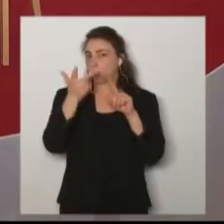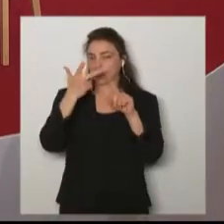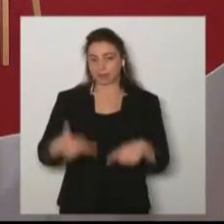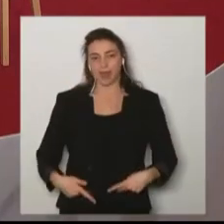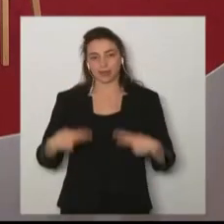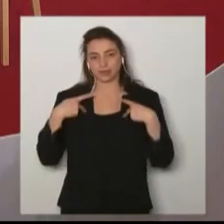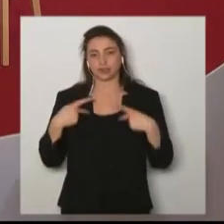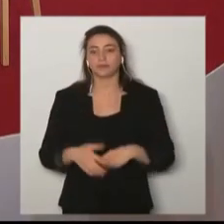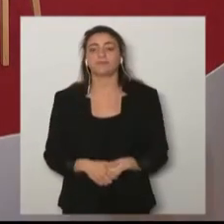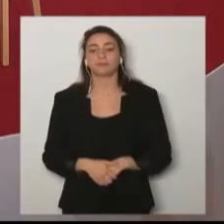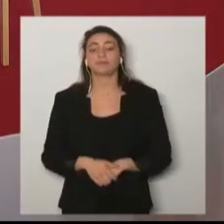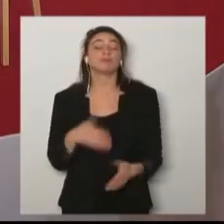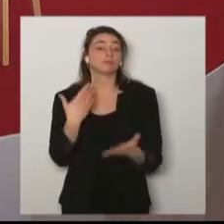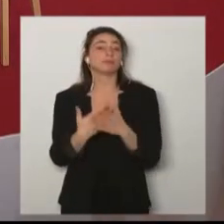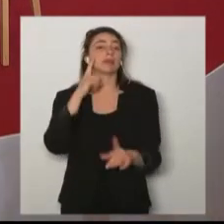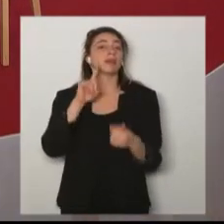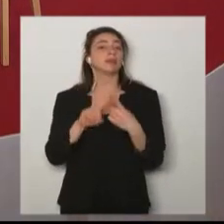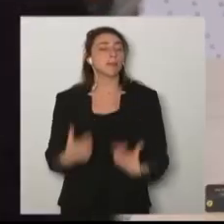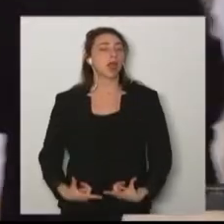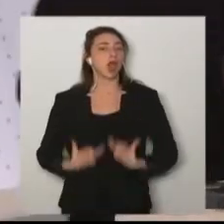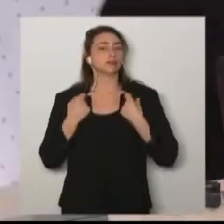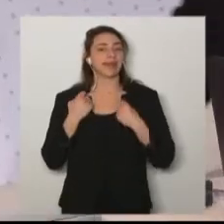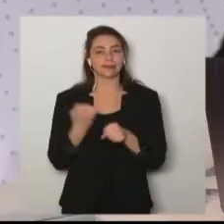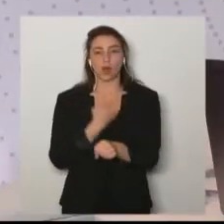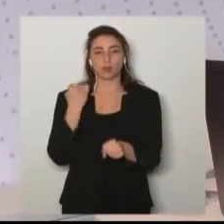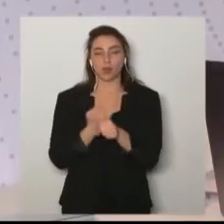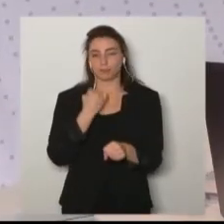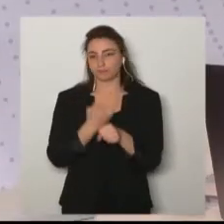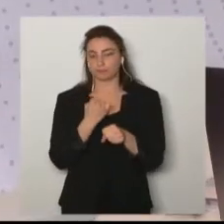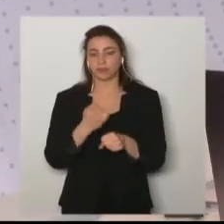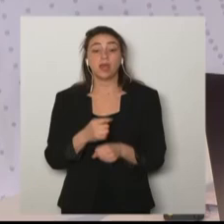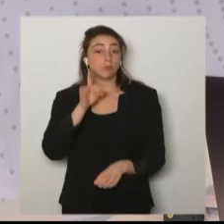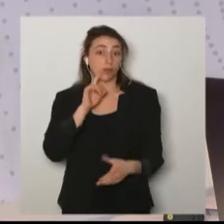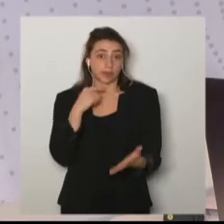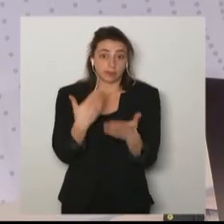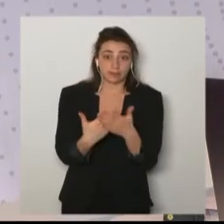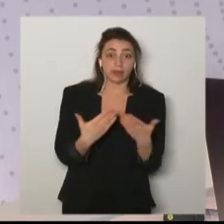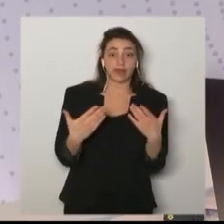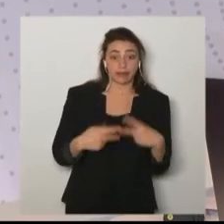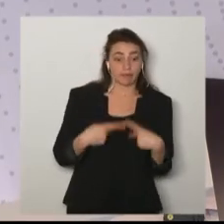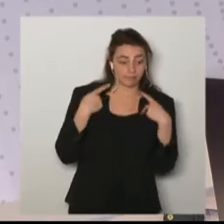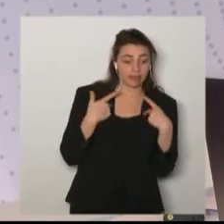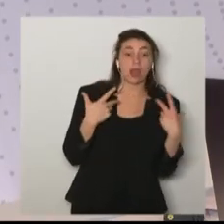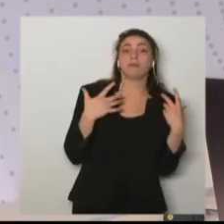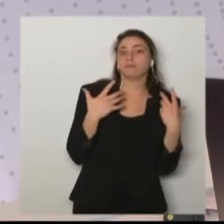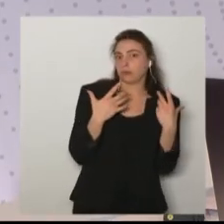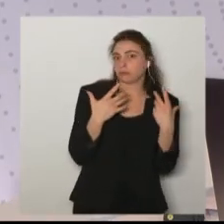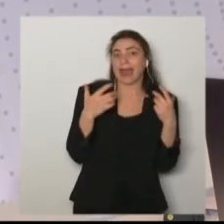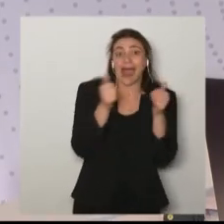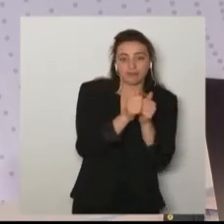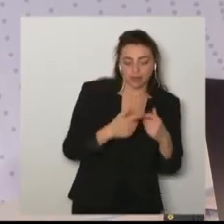un atelier sur cancer et emploi, sujet essentiel puisqu'il concerne la vie pendant et après le cancer. 30% de la part des patients